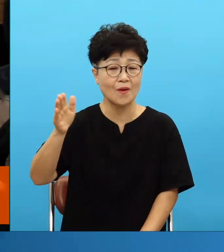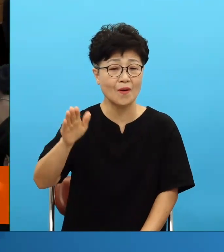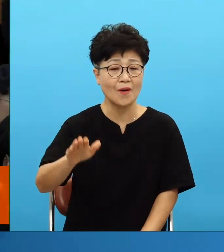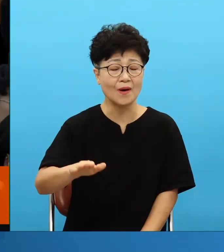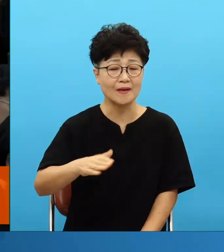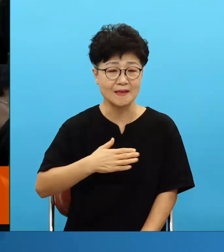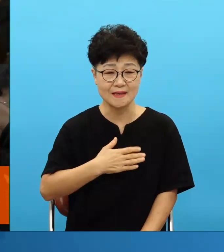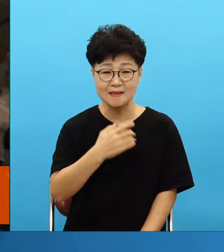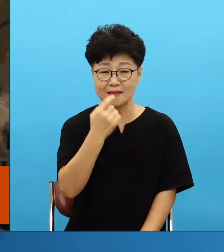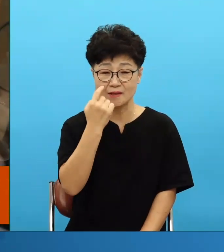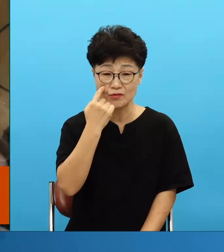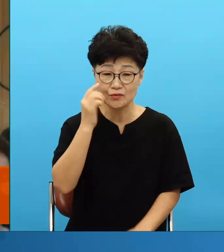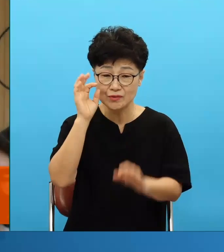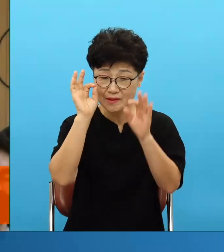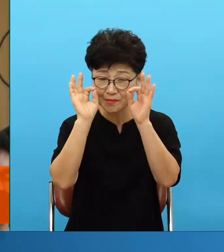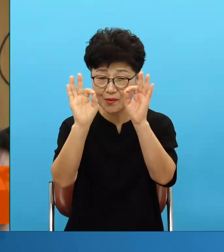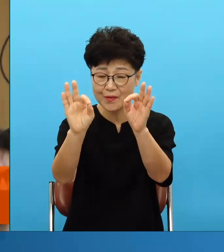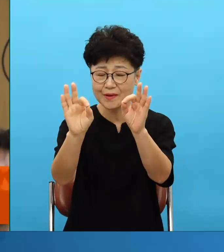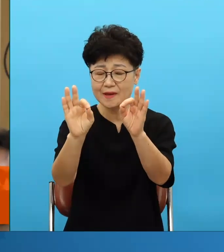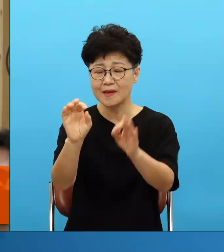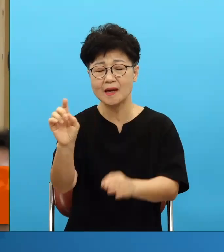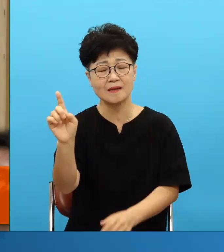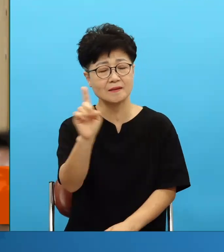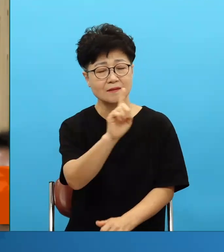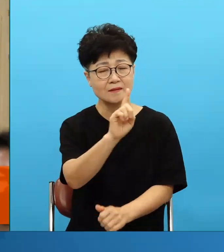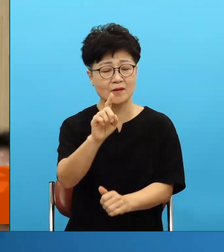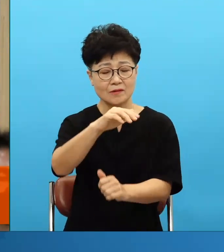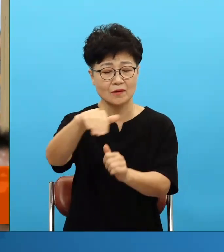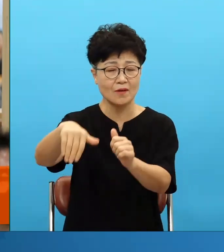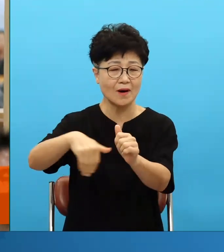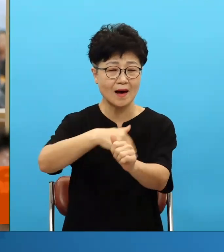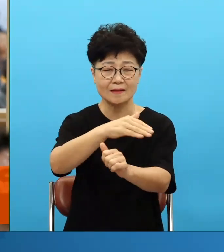없어도 이 눈이 보기에는